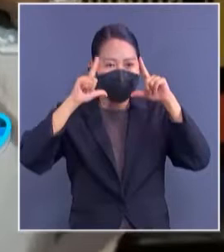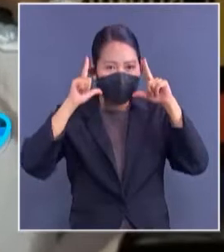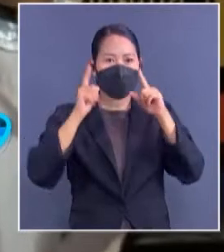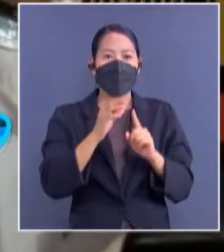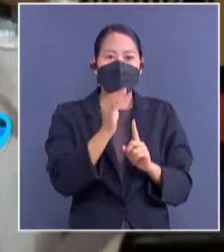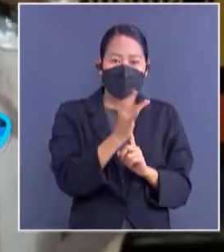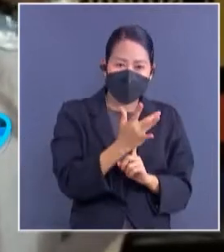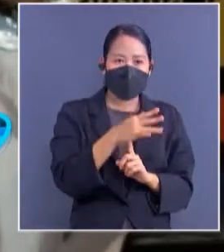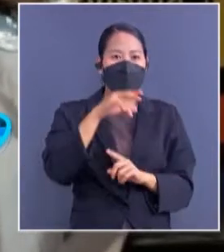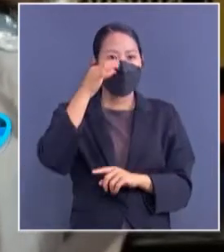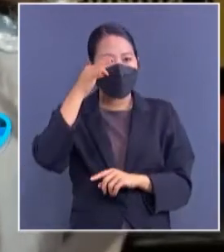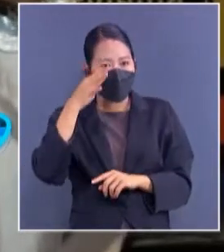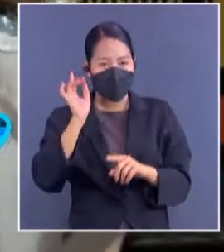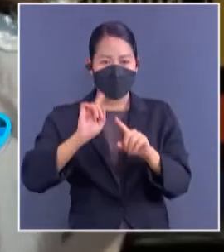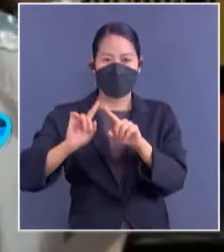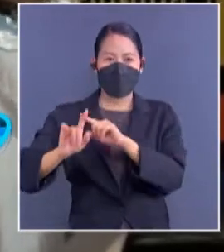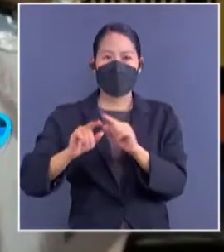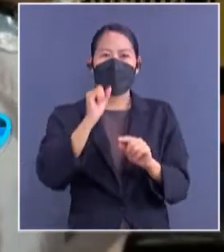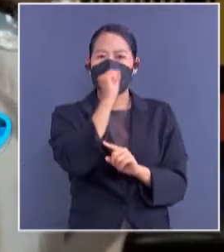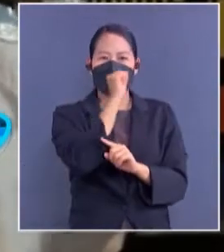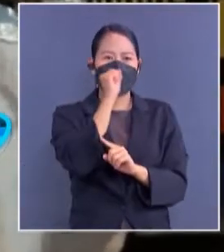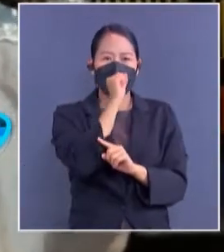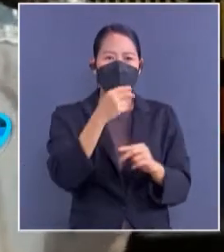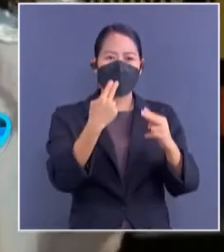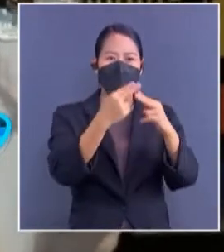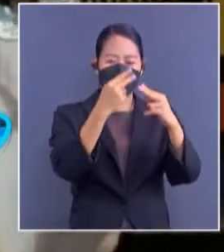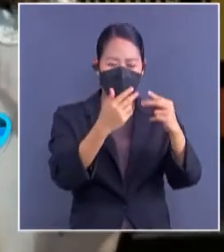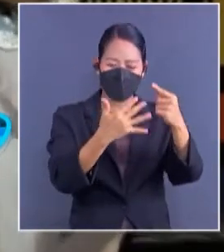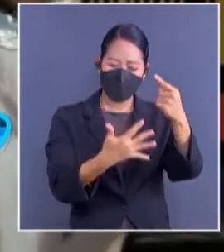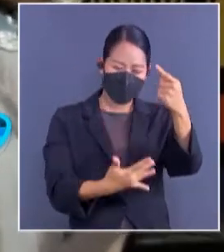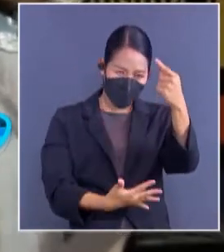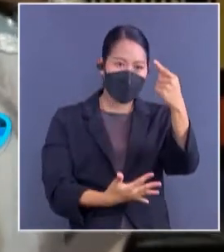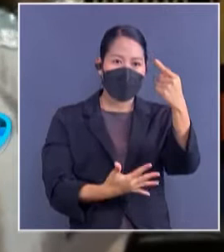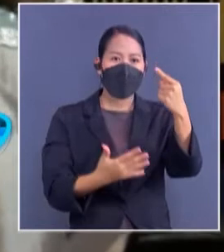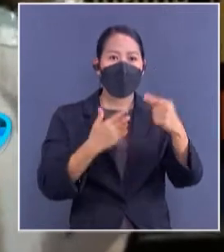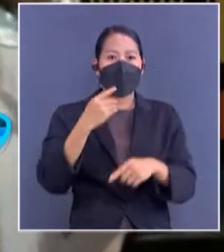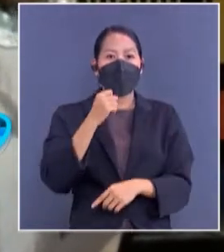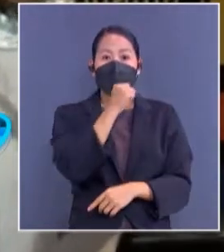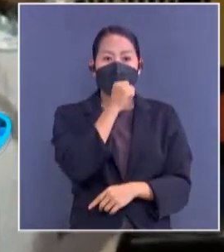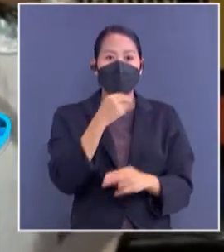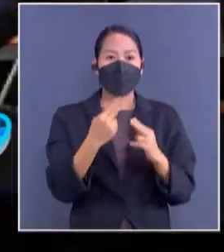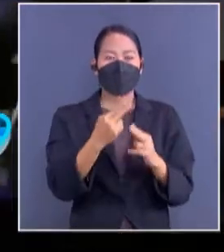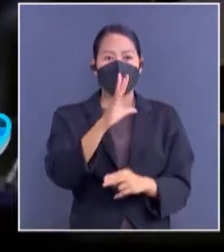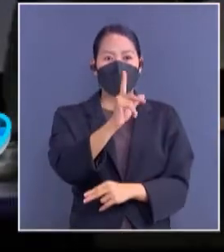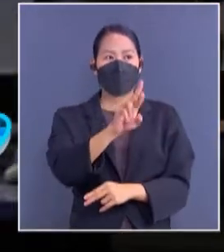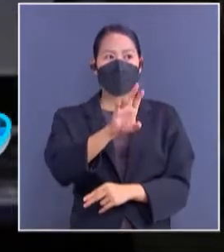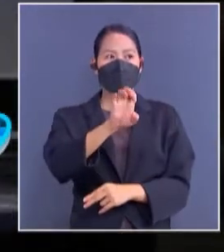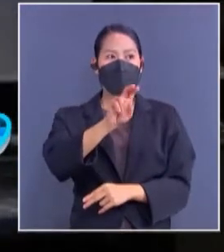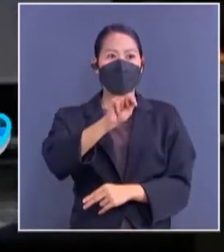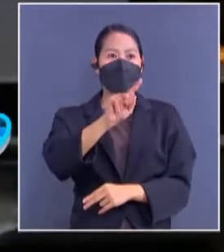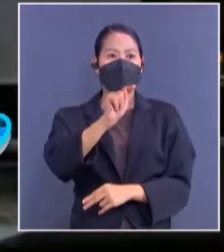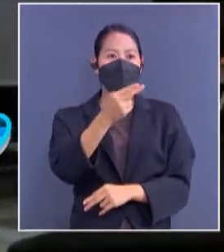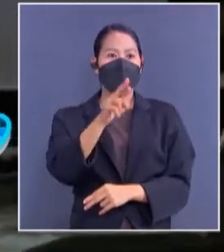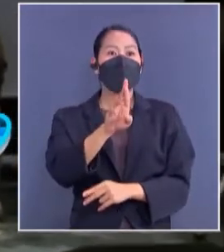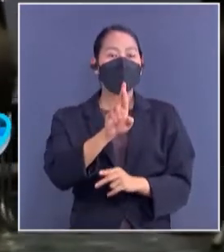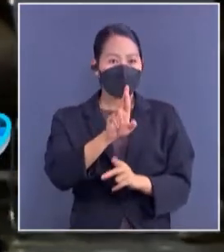น่หามนรักดอกคำใต้ขับขานโดยชรินทร์ นันทนาครและก็ศิลปินรับเชิญค่ะที่เคยสร้างความประทับใจบนเวทีชริน